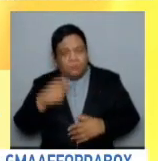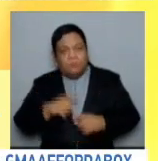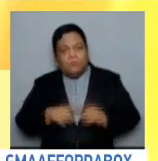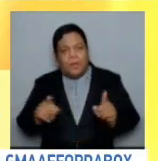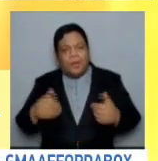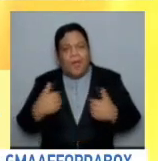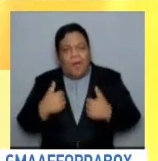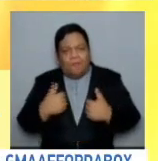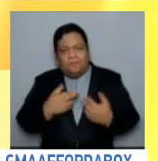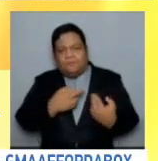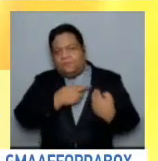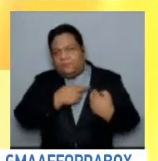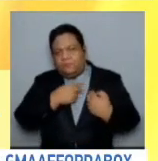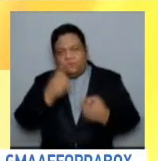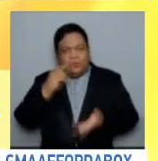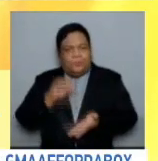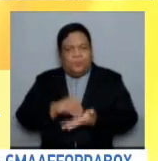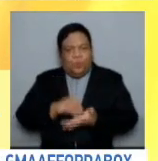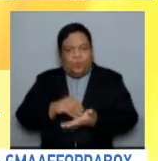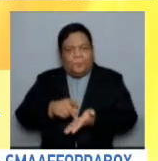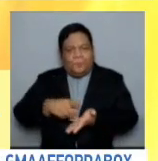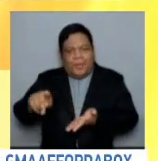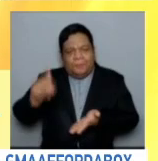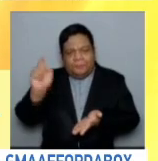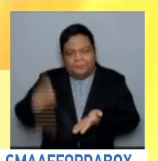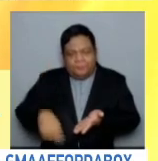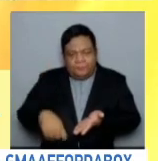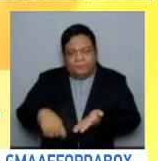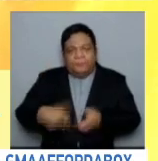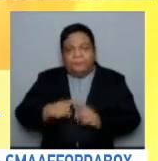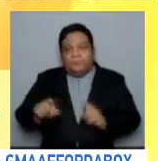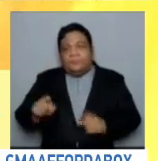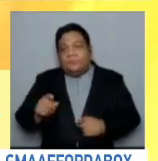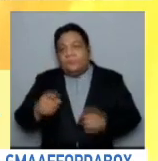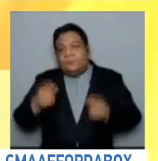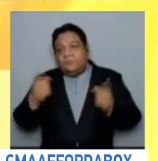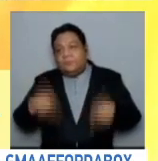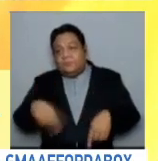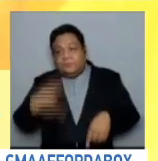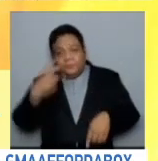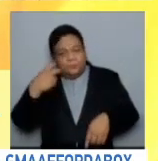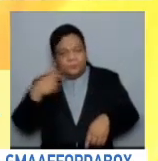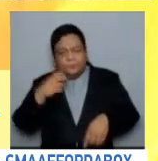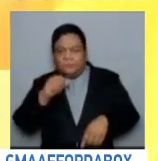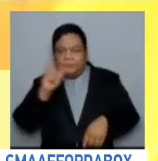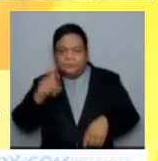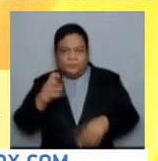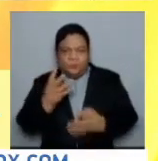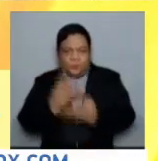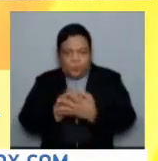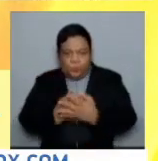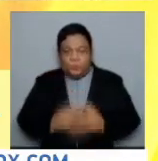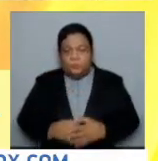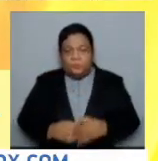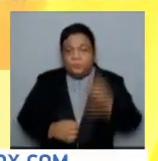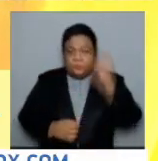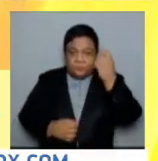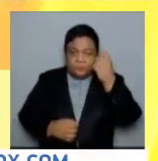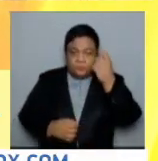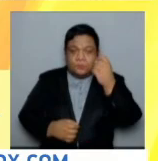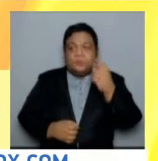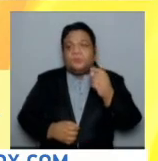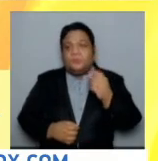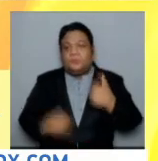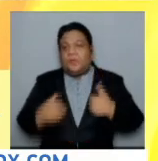utang na dapat bayaran, pero walang krimen, so walang pulong. Pero ito nga, laganap pa nga ang mga pages na ito